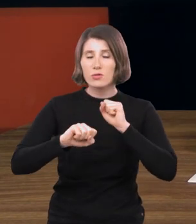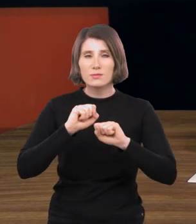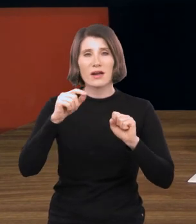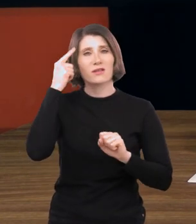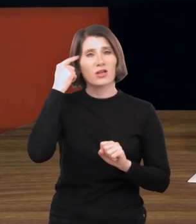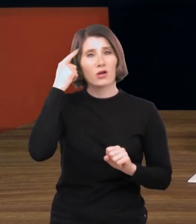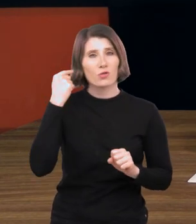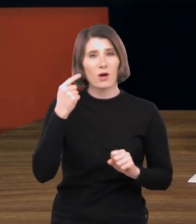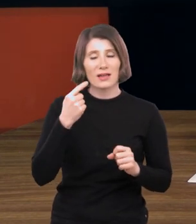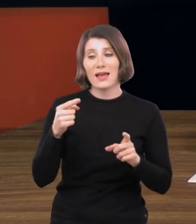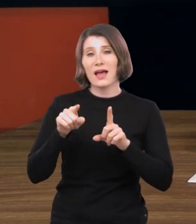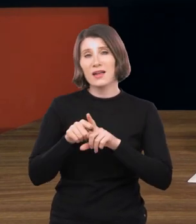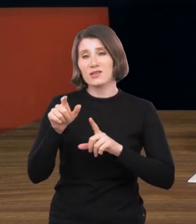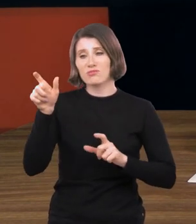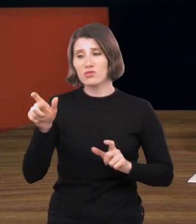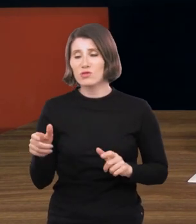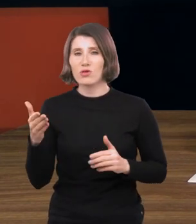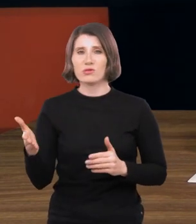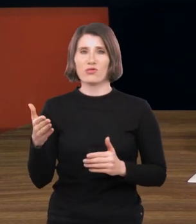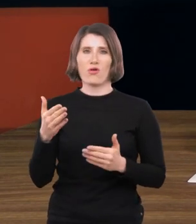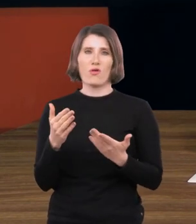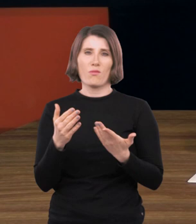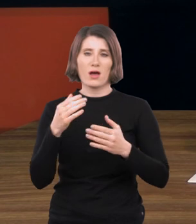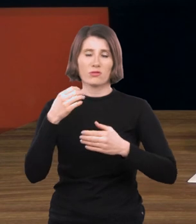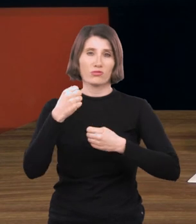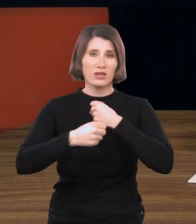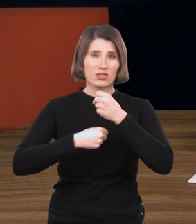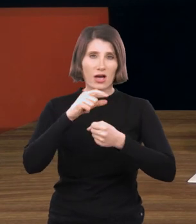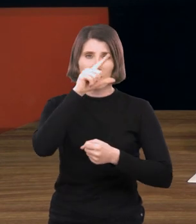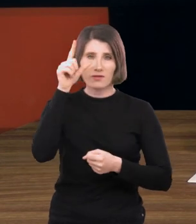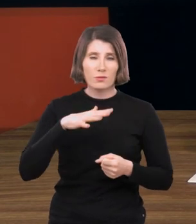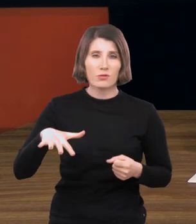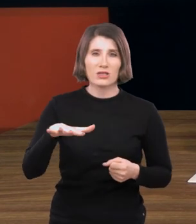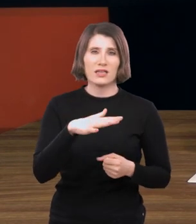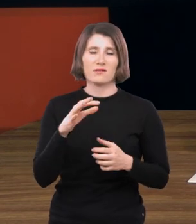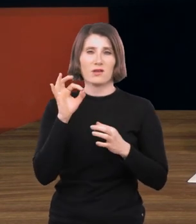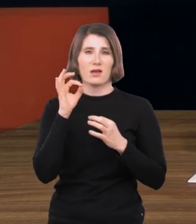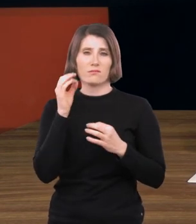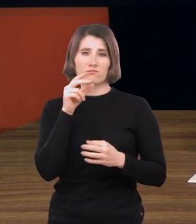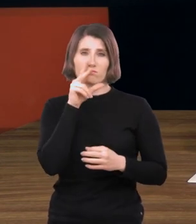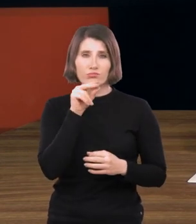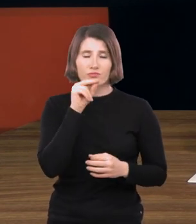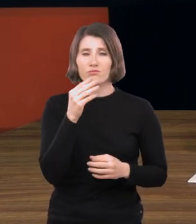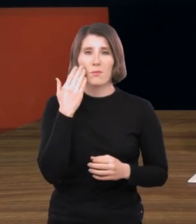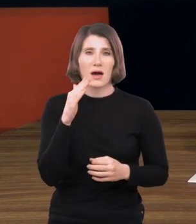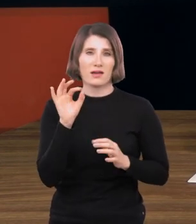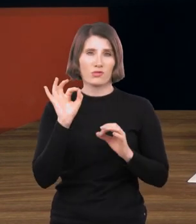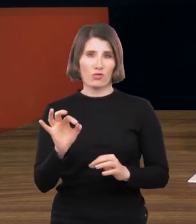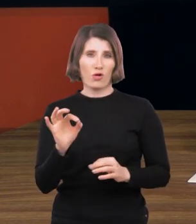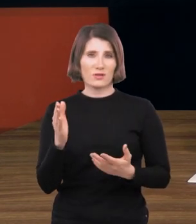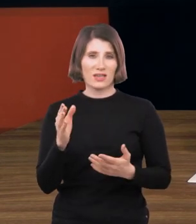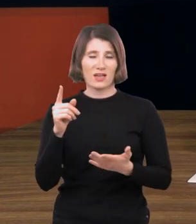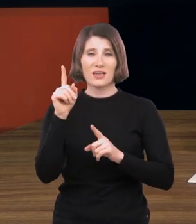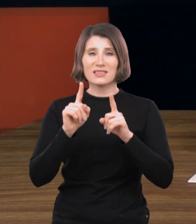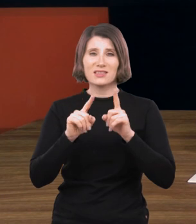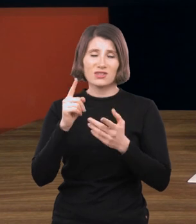drugiej stronie parasola osoba wysoko funkcjonująca, z bardzo dobrze rozwiniętą mową, wręcz mową,